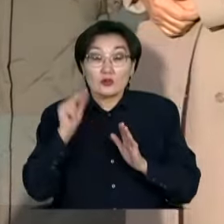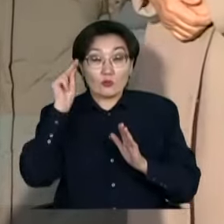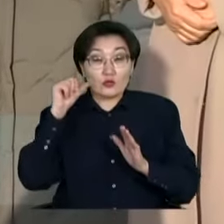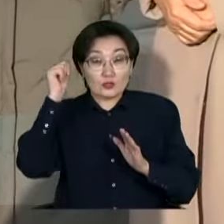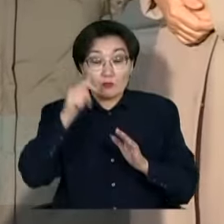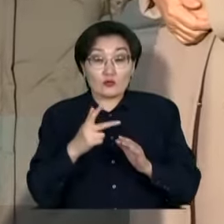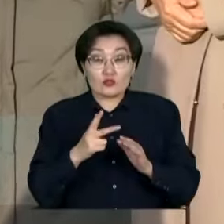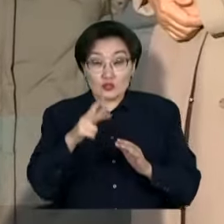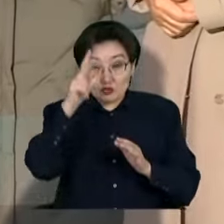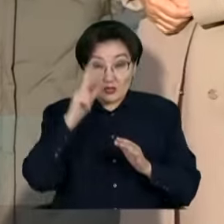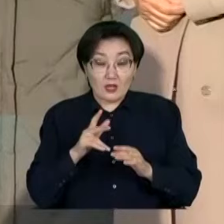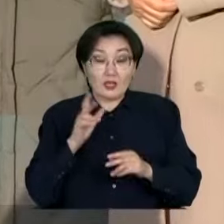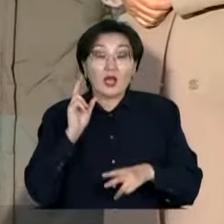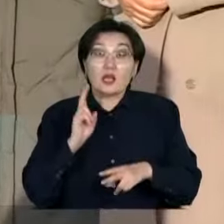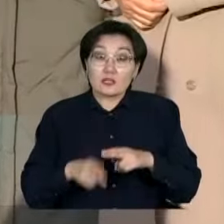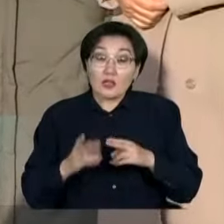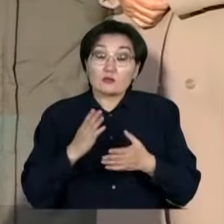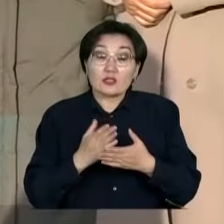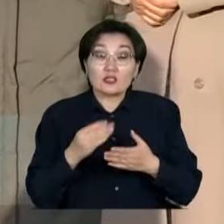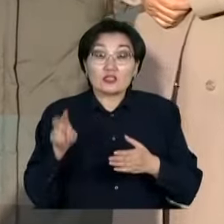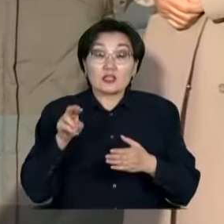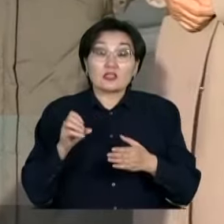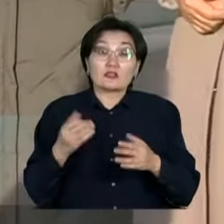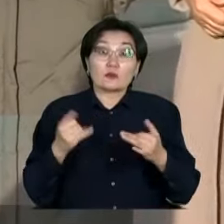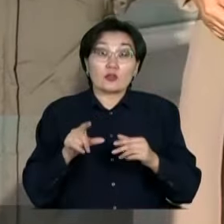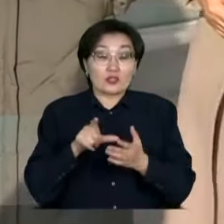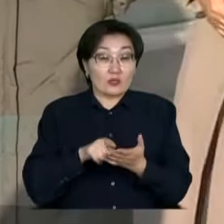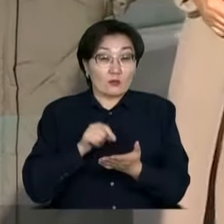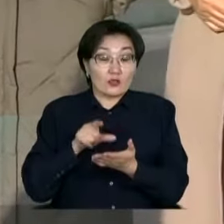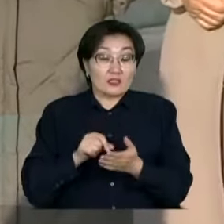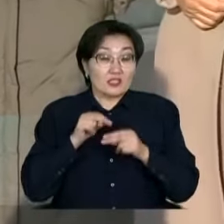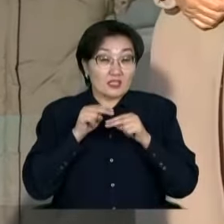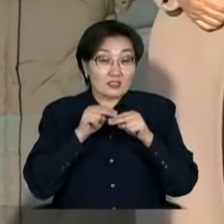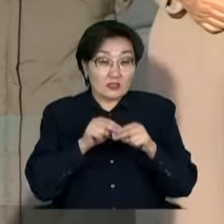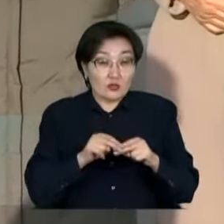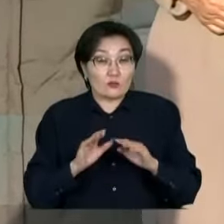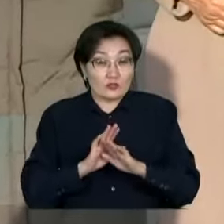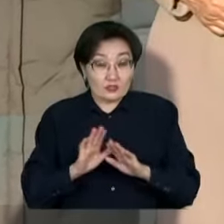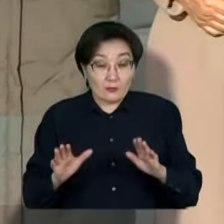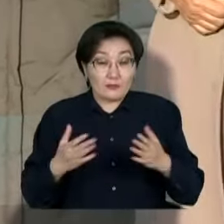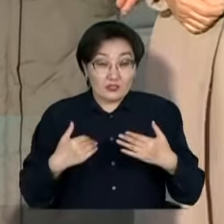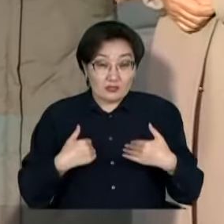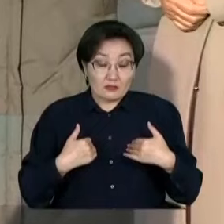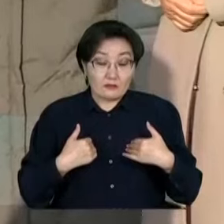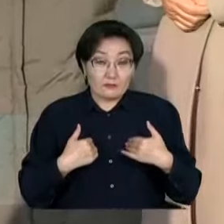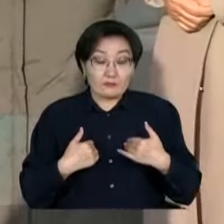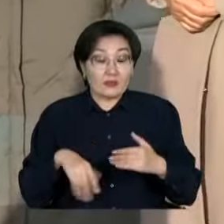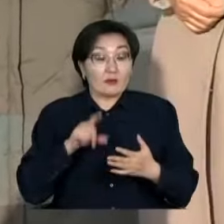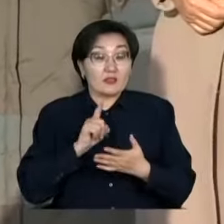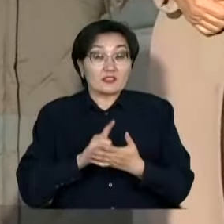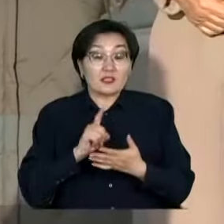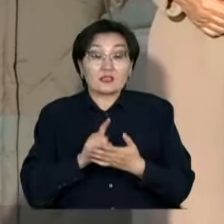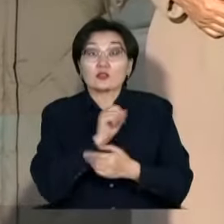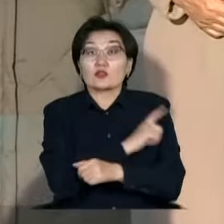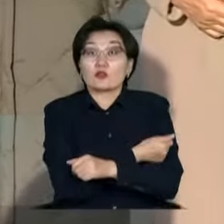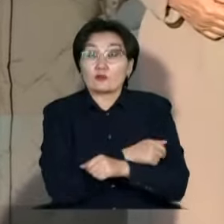айы аяқталып жатыр. Сонымен бірге тек қана зейнетақы қорына ақша түспегенмен бірге бізге міндетті